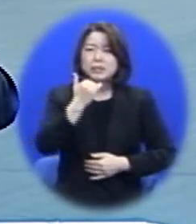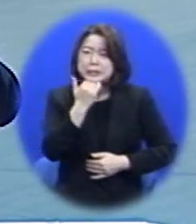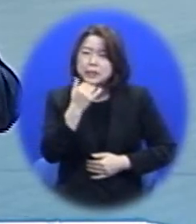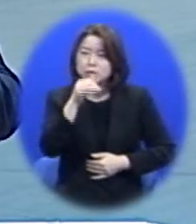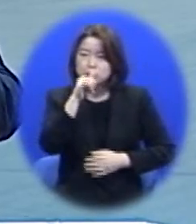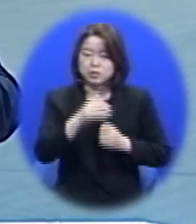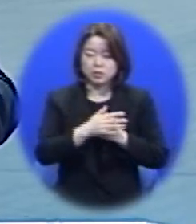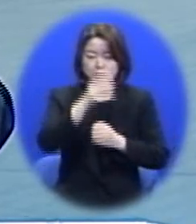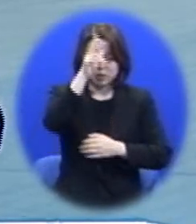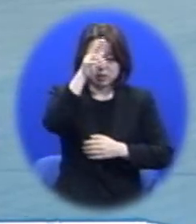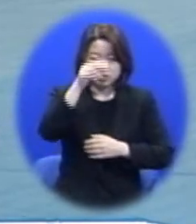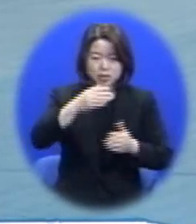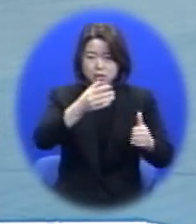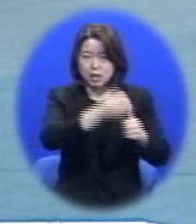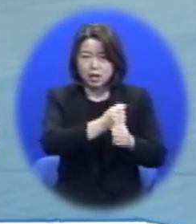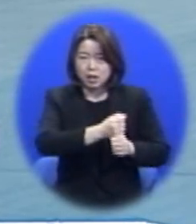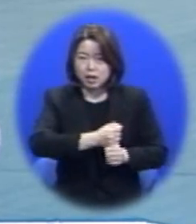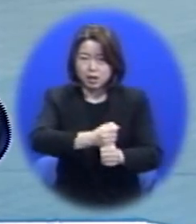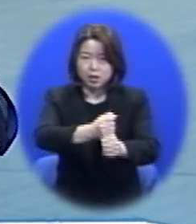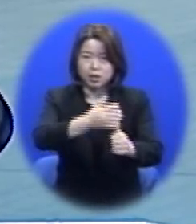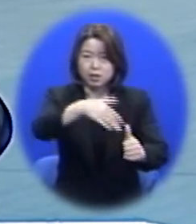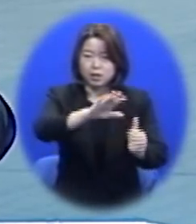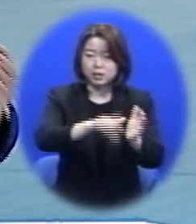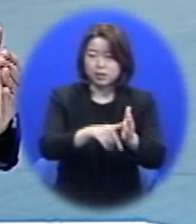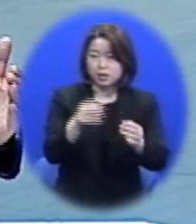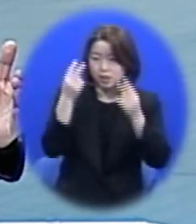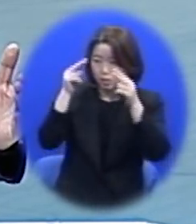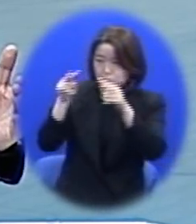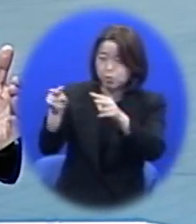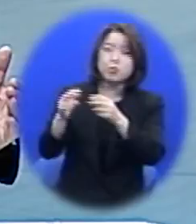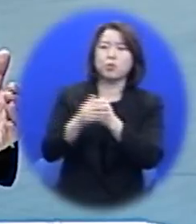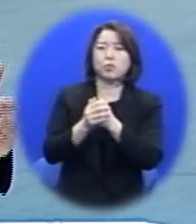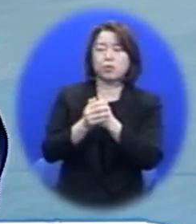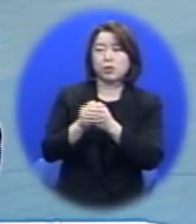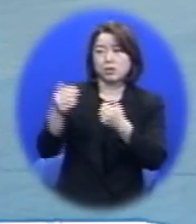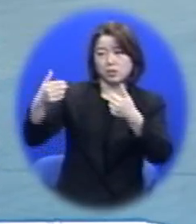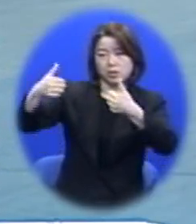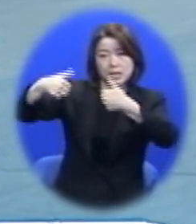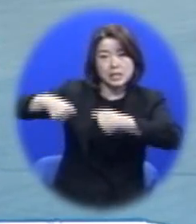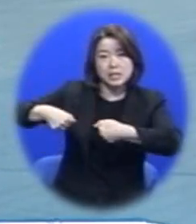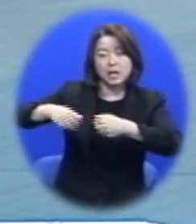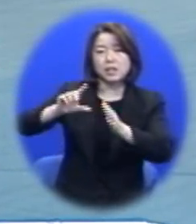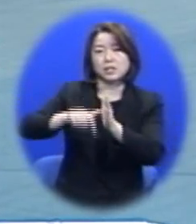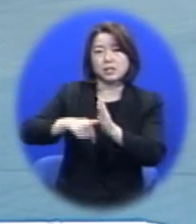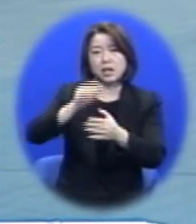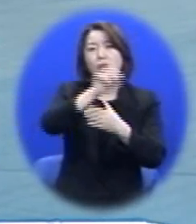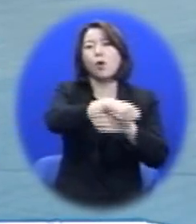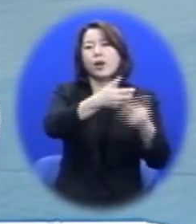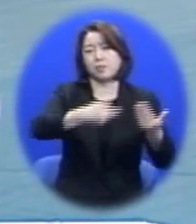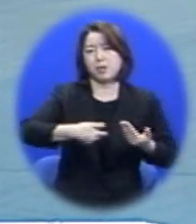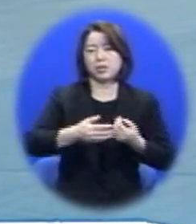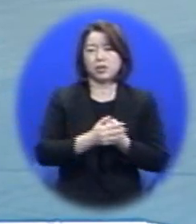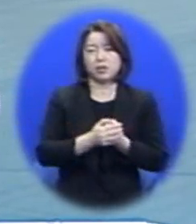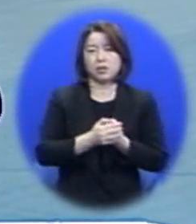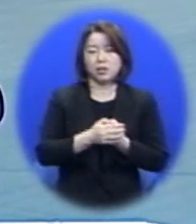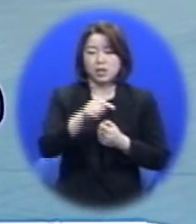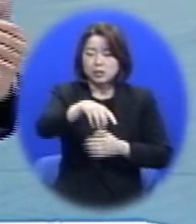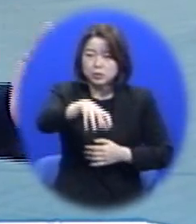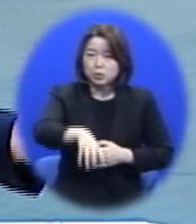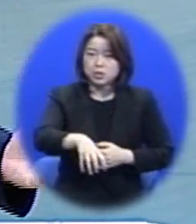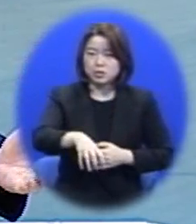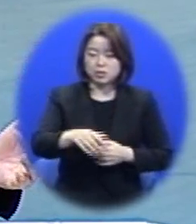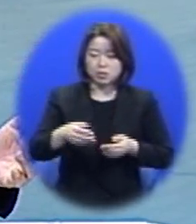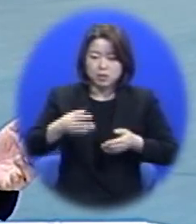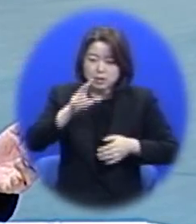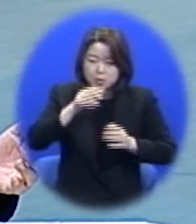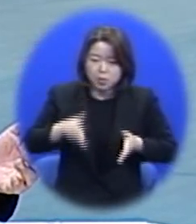경찰서로 끌려가면서 그들을 보고는 그들과 함께 인사할 시간을 허락받았습니다. 그리고 즉석에서 골목에서